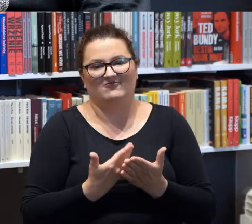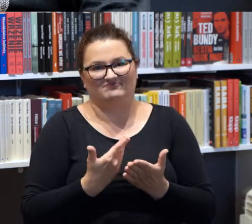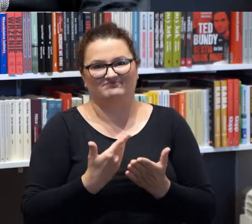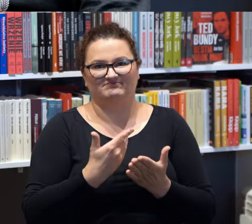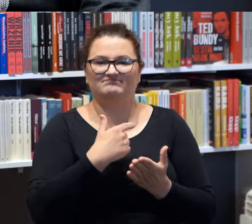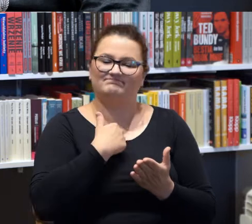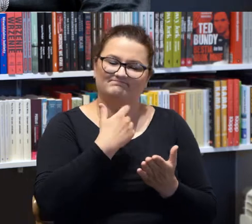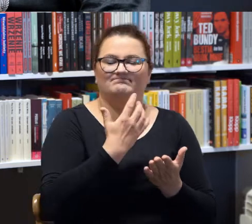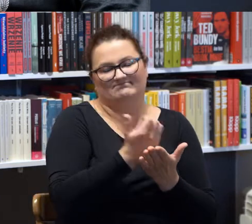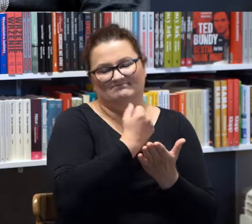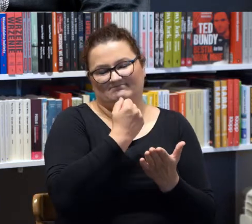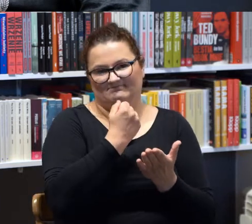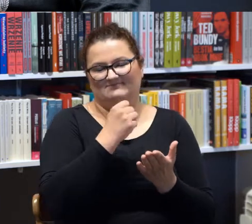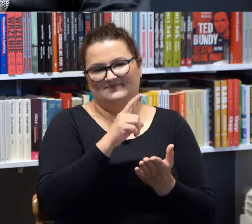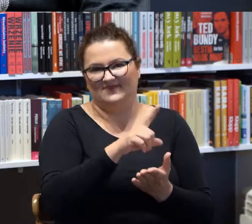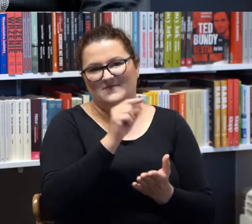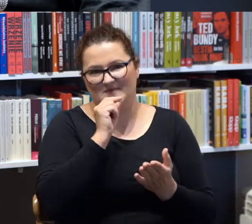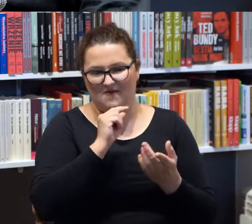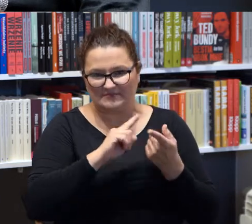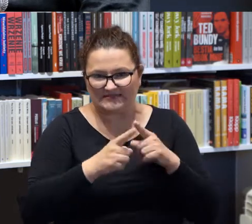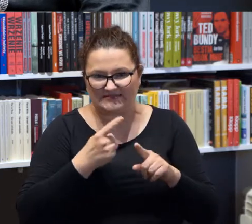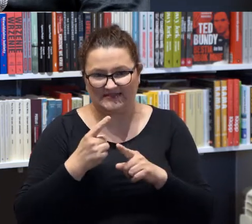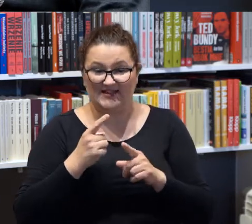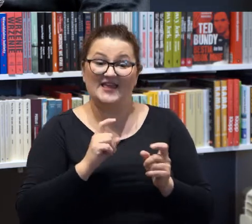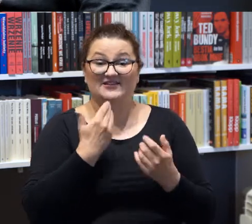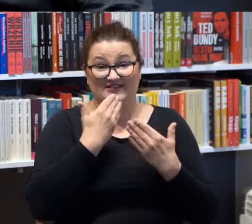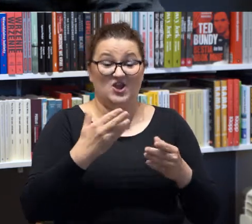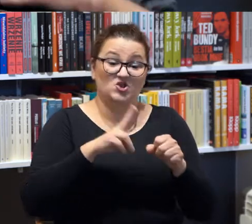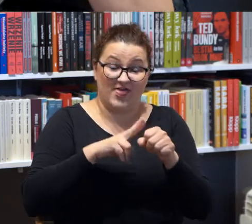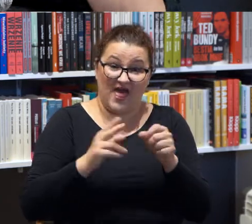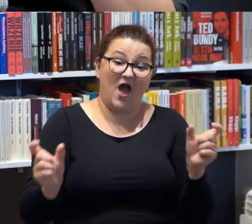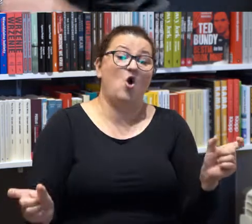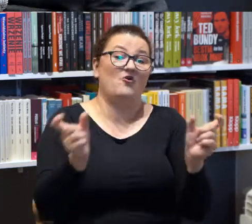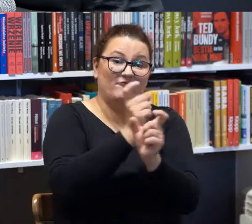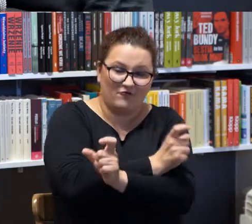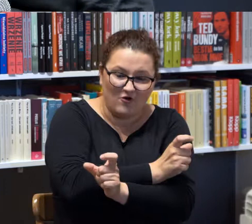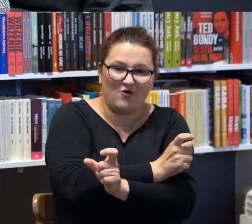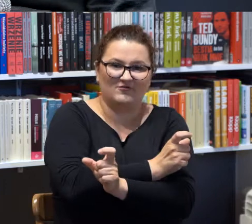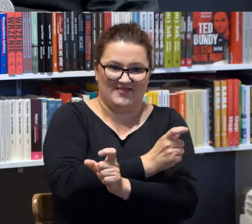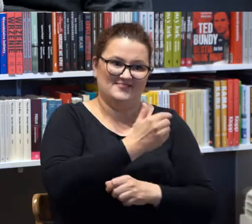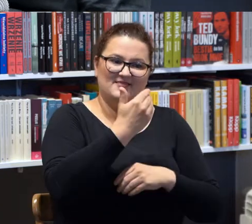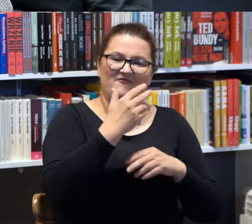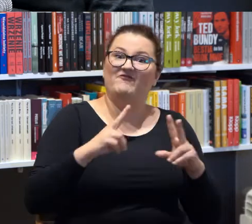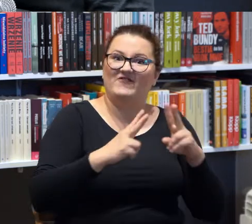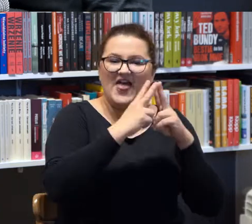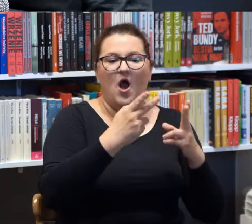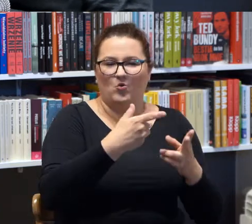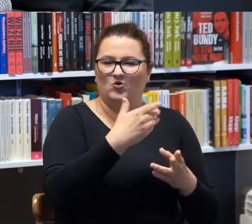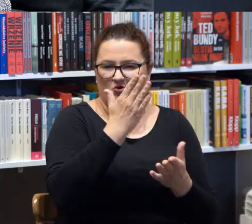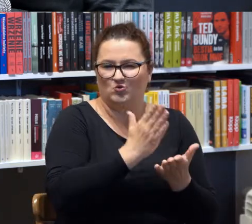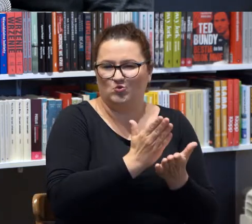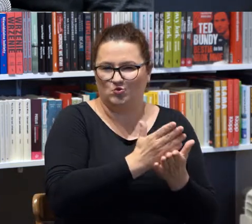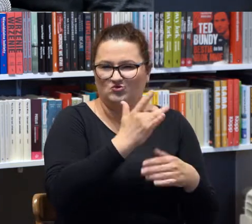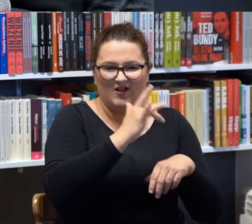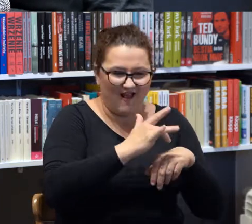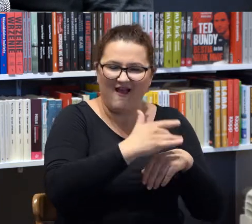sięgnęłam po tę formułę. No i ta odwrócona chronologia, ona mi pozwala trochę podtrzymać tę niby zagadkowość, tę pseudozagadkowość.